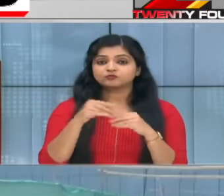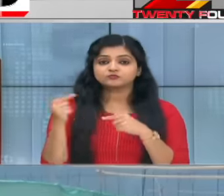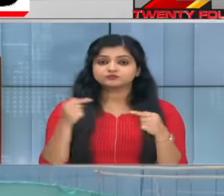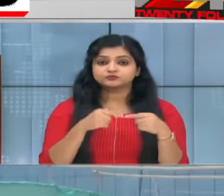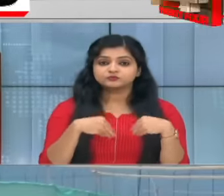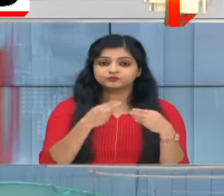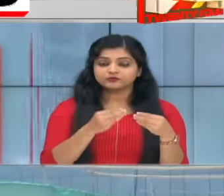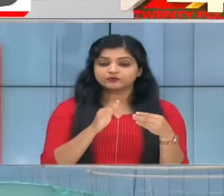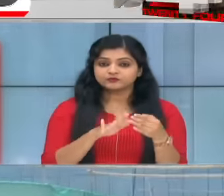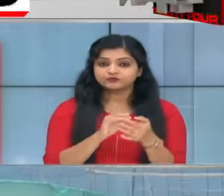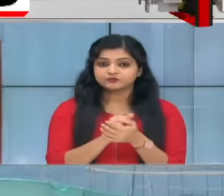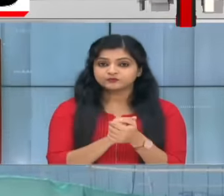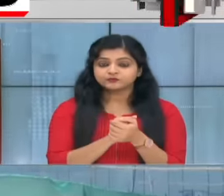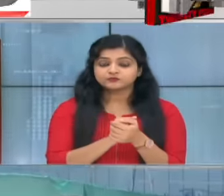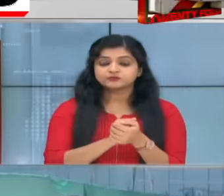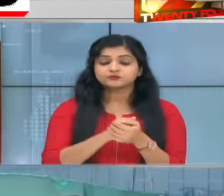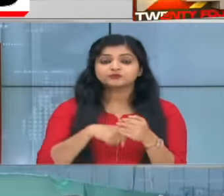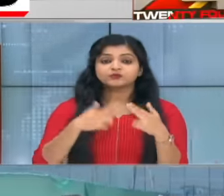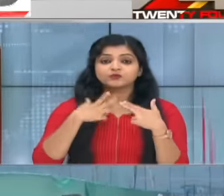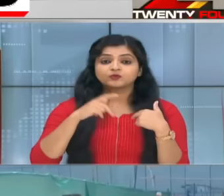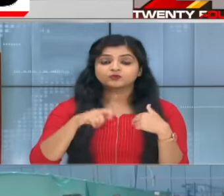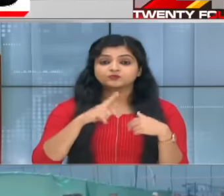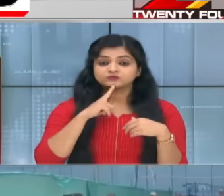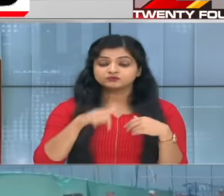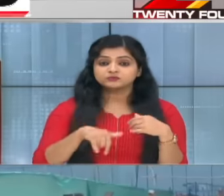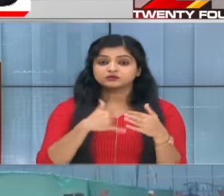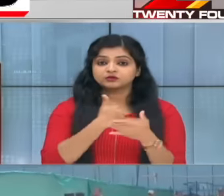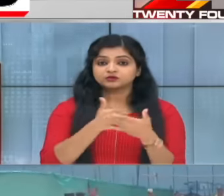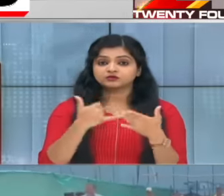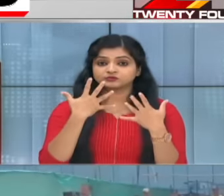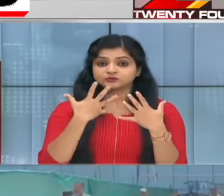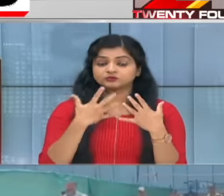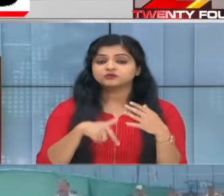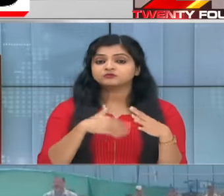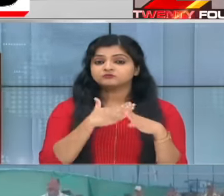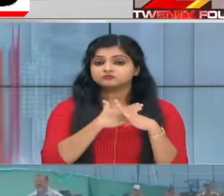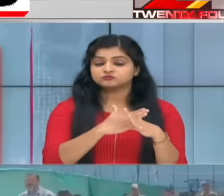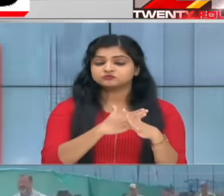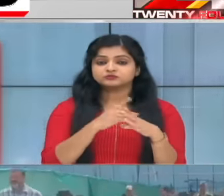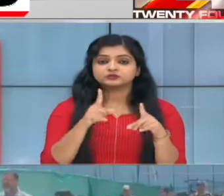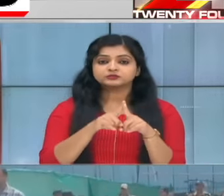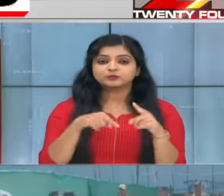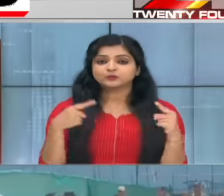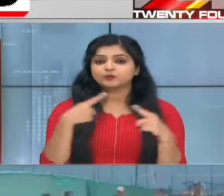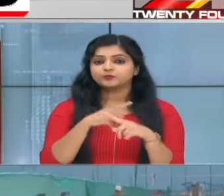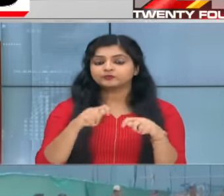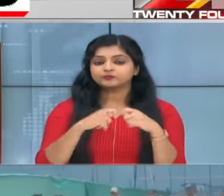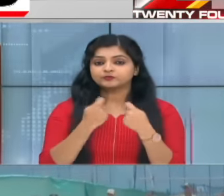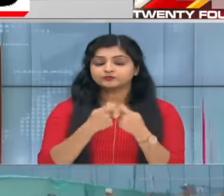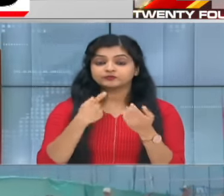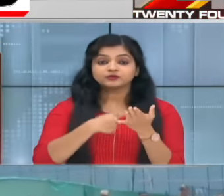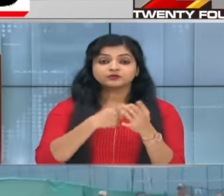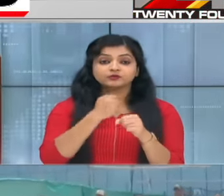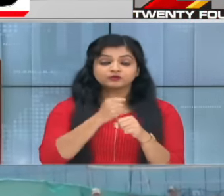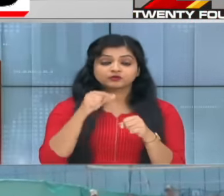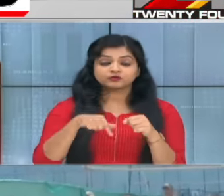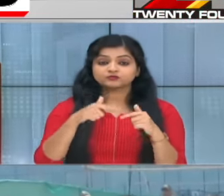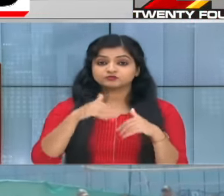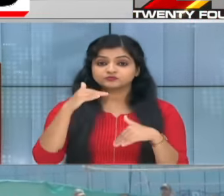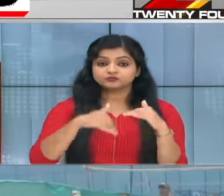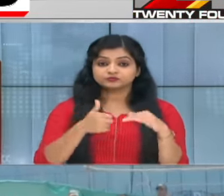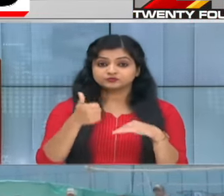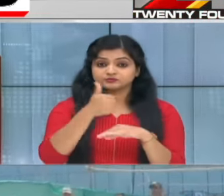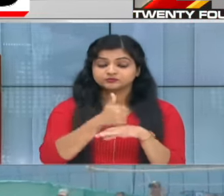ഈ ഉത്തരവ് സസ്പെൻഡ് ചെയ്യുന്നതിനെ അടക്കം എതിർക്കുന്ന ഒരു സാഹചര്യമാണ് ഉണ്ടായത്. രാഹുൽ ഗാന്ധിക്ക് ജനപ്രതിനിധി ആയിരിക്കുക